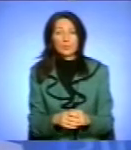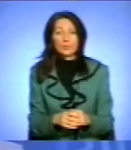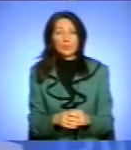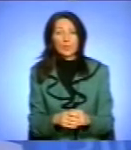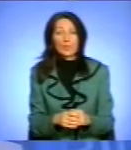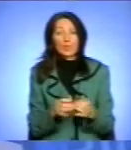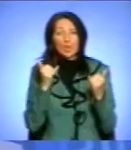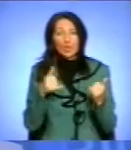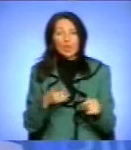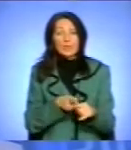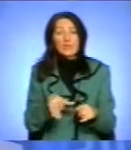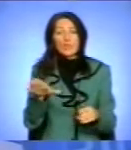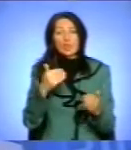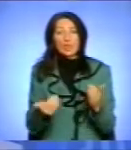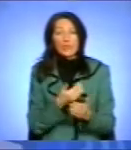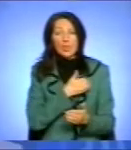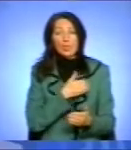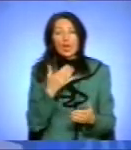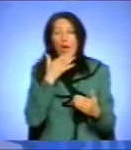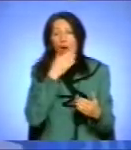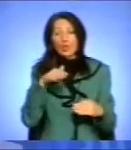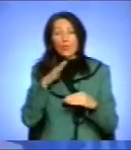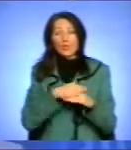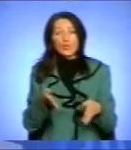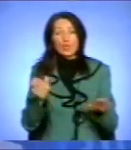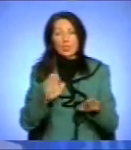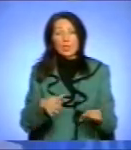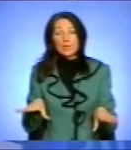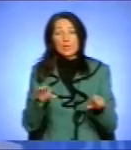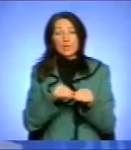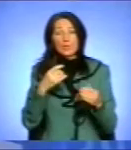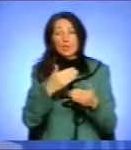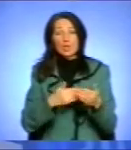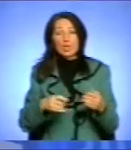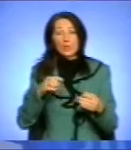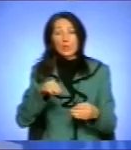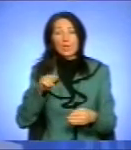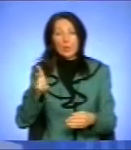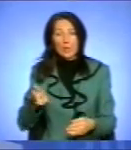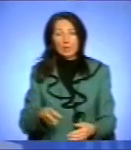На сьогодні це всі новини. Бажаю вам гарного вечора і залишайтеся разом з каналом ТТБ.